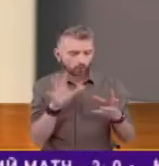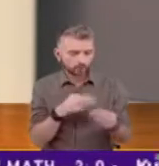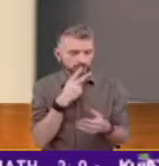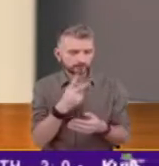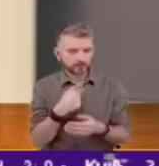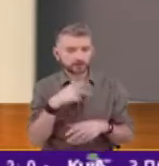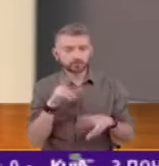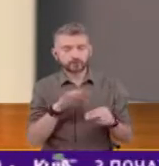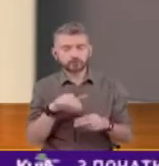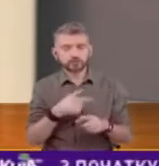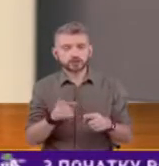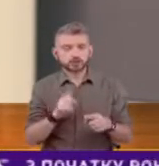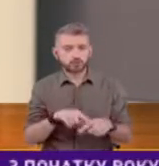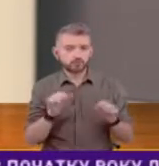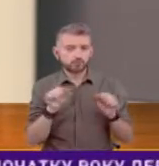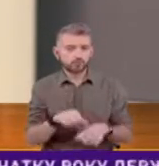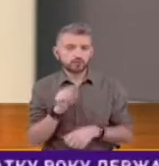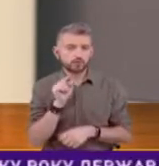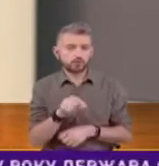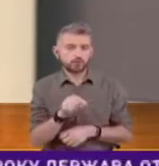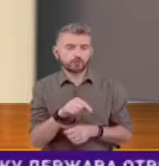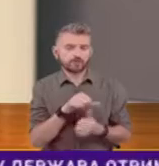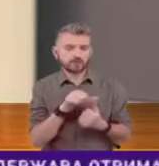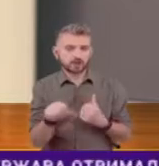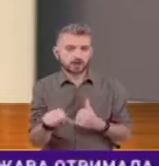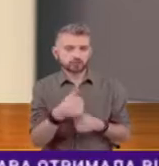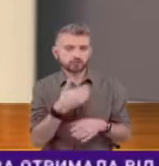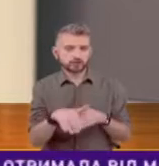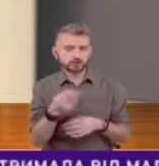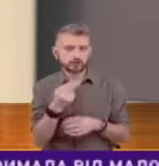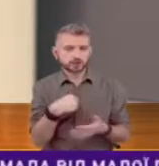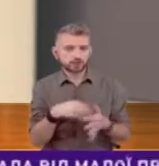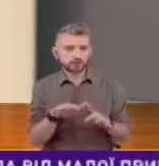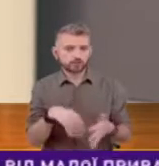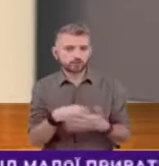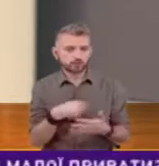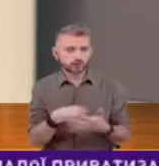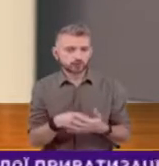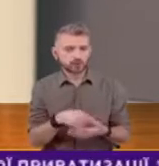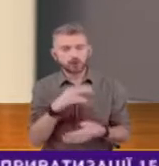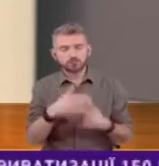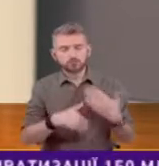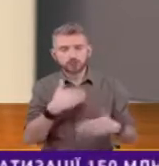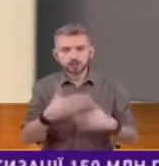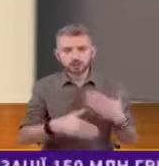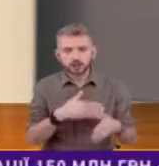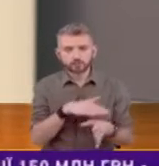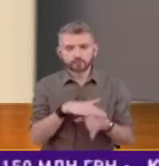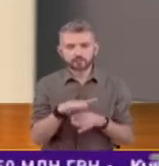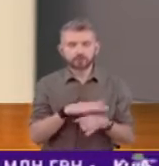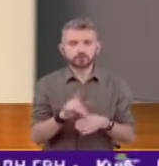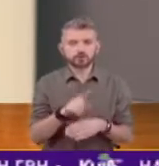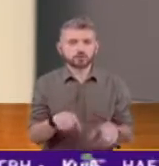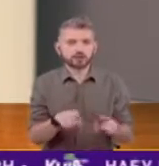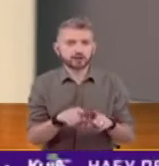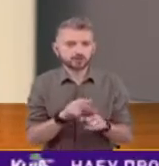я сподіваюся, ми зможемо його, виділяючи вже кошти з місцевого бюджету, поетапно втілювати, щоб так